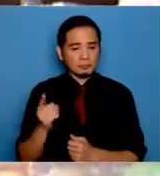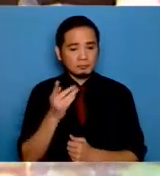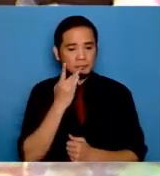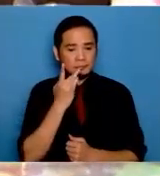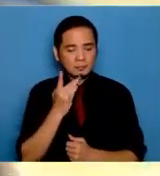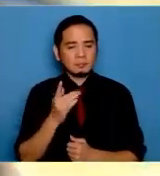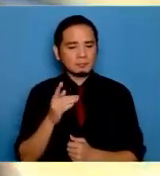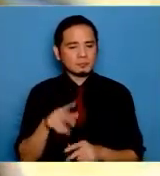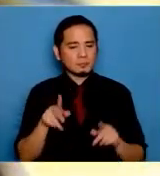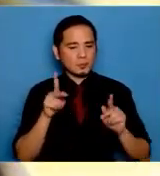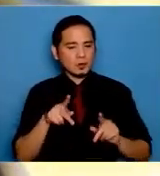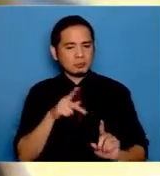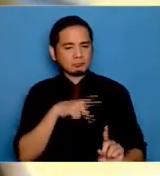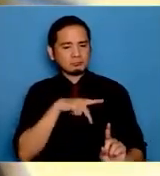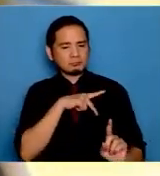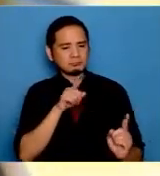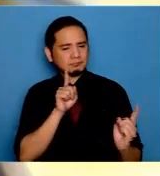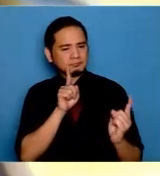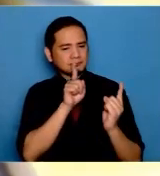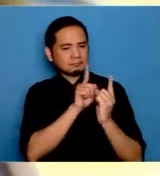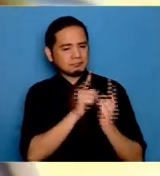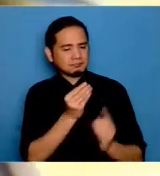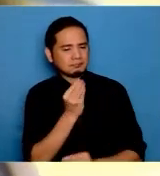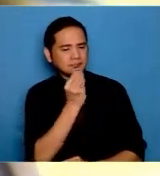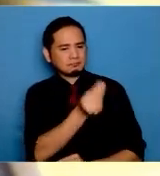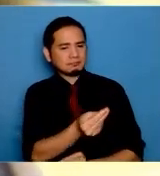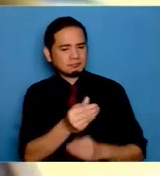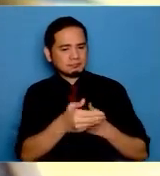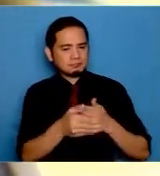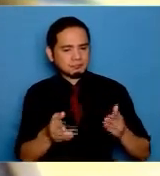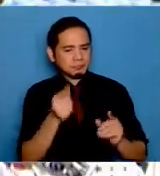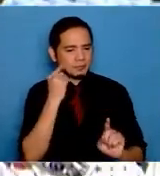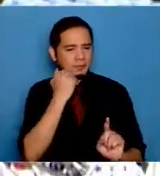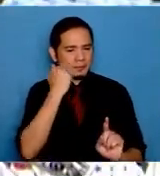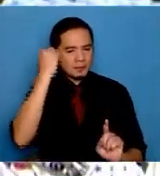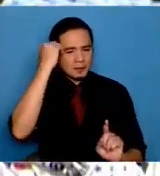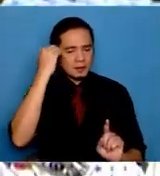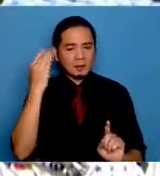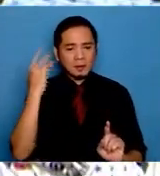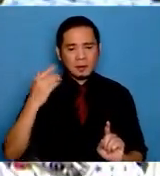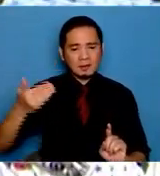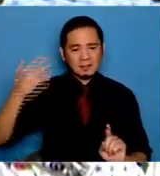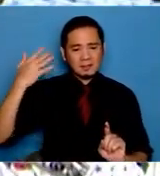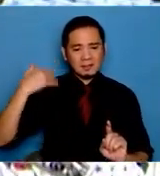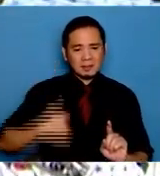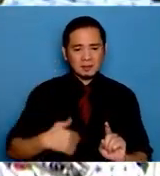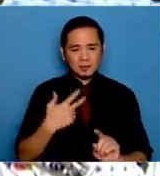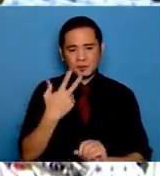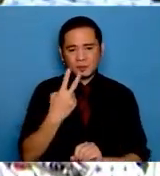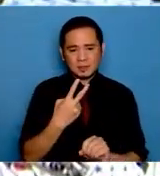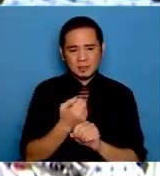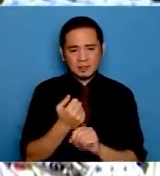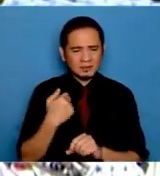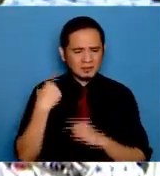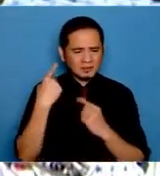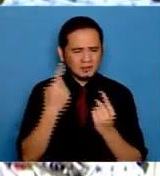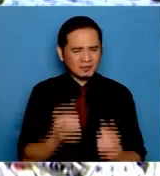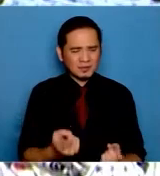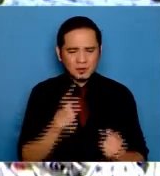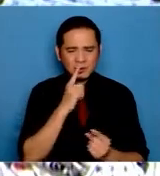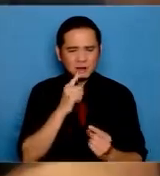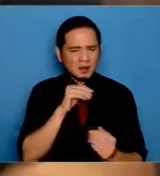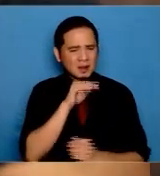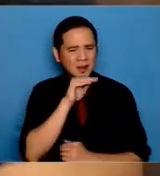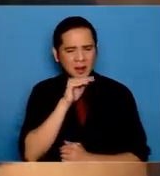ang mga ito sa kanyang mga inaanak, lalo't hirap magkita-kita noong huling dalawang Pasko. Medyo ano tayo last year